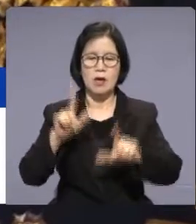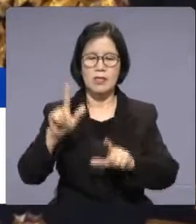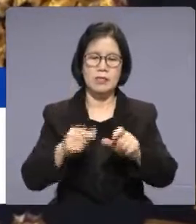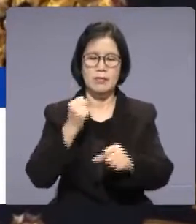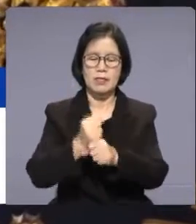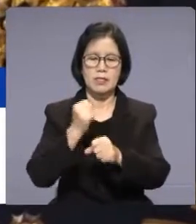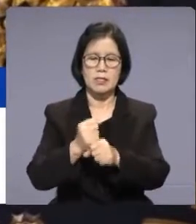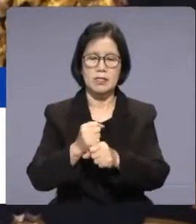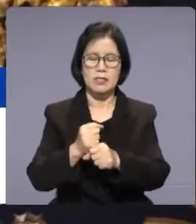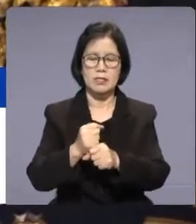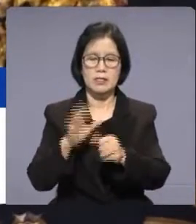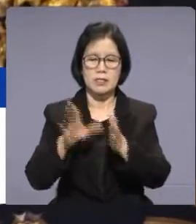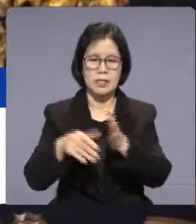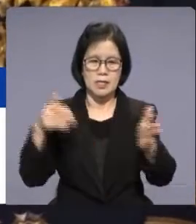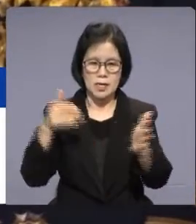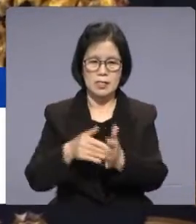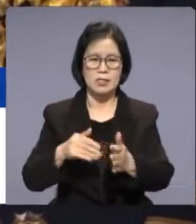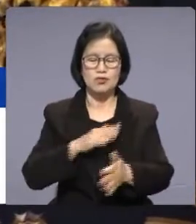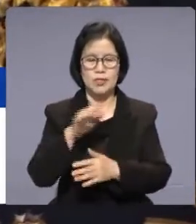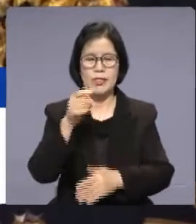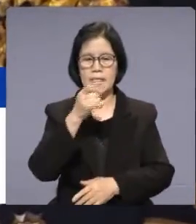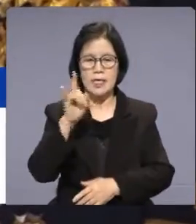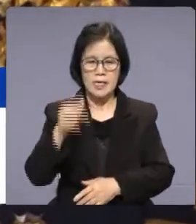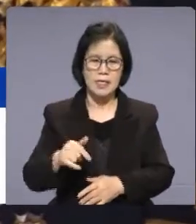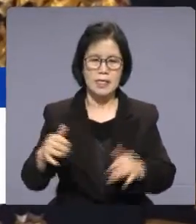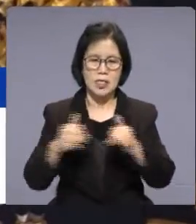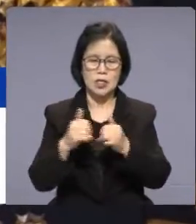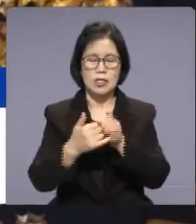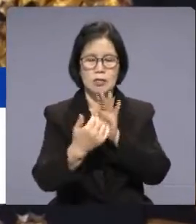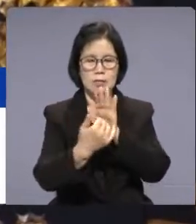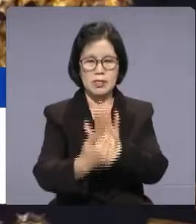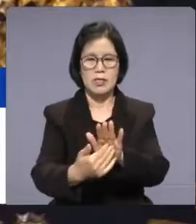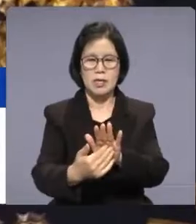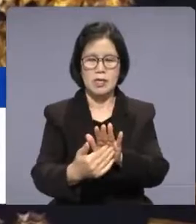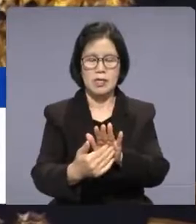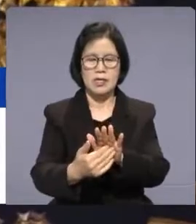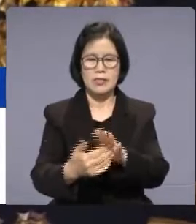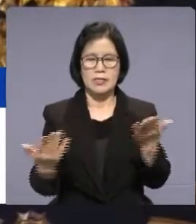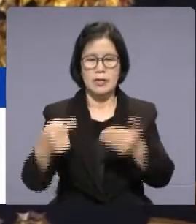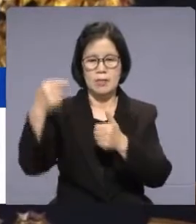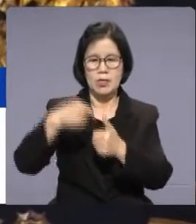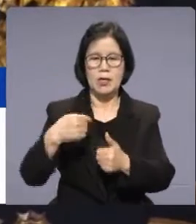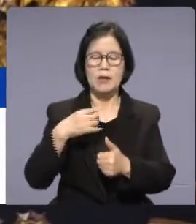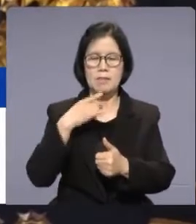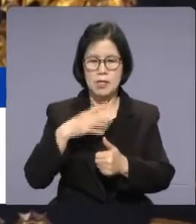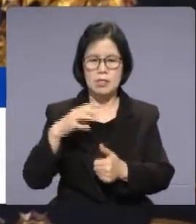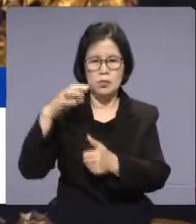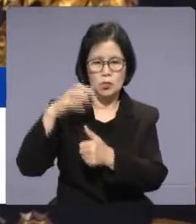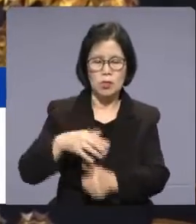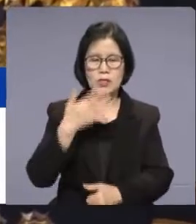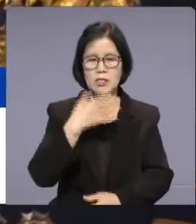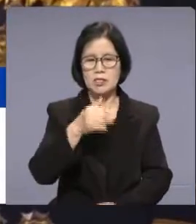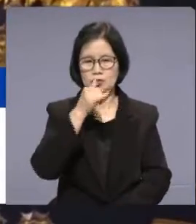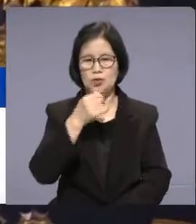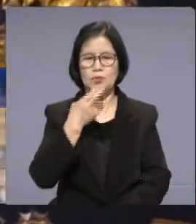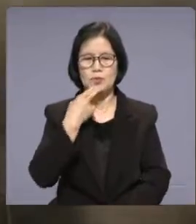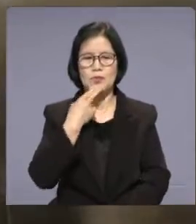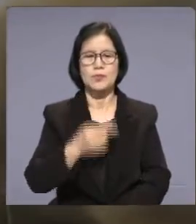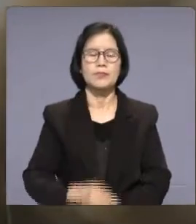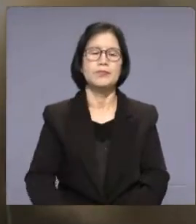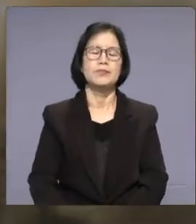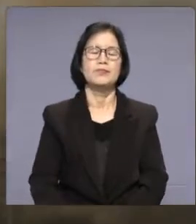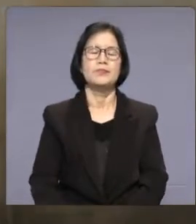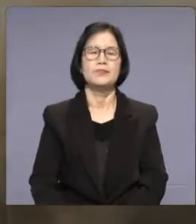경우에까지 우리 핵이 전쟁 방지 라는 하나의 4명의 만 속박되어 있을 수는 없습니다